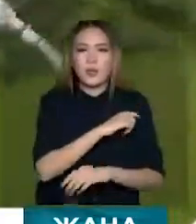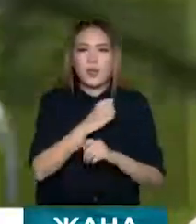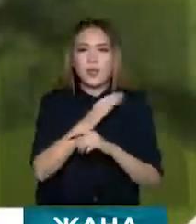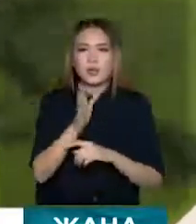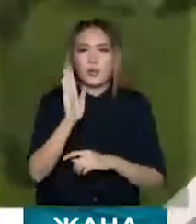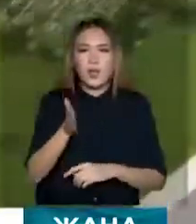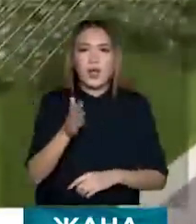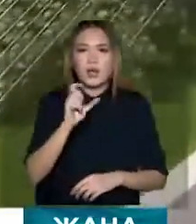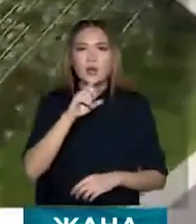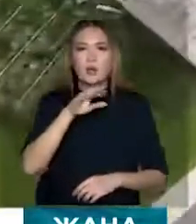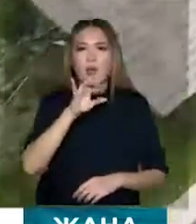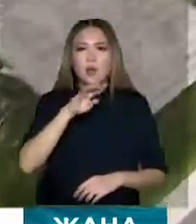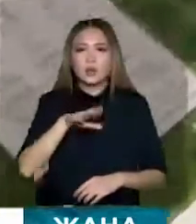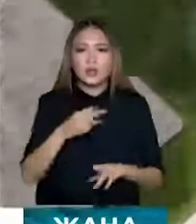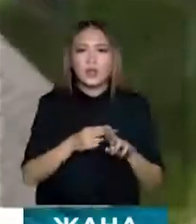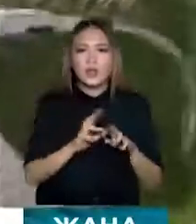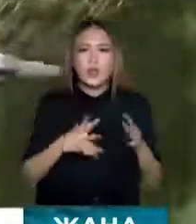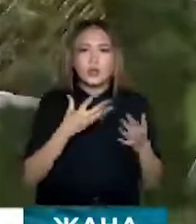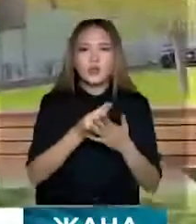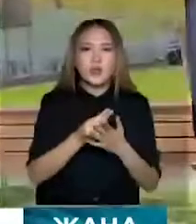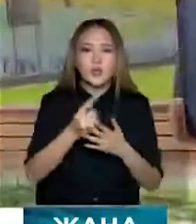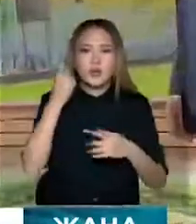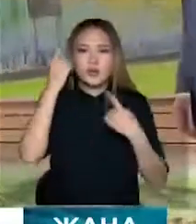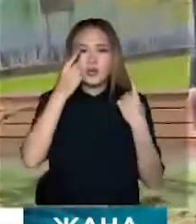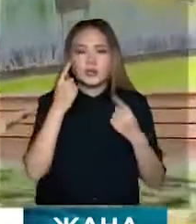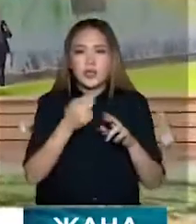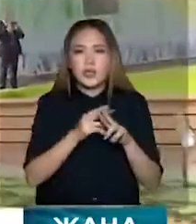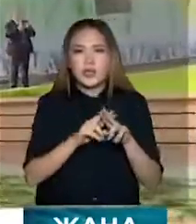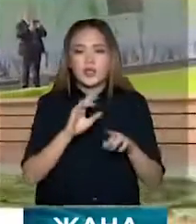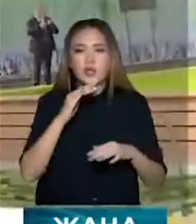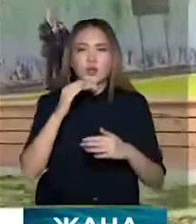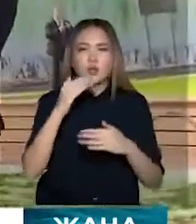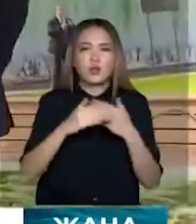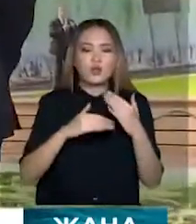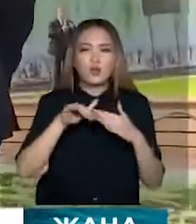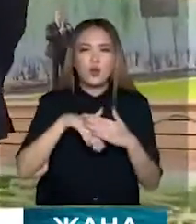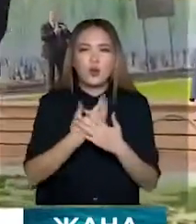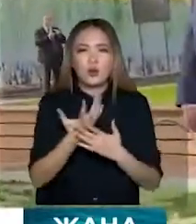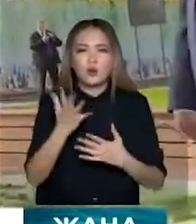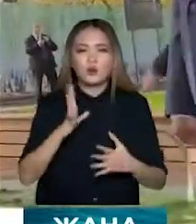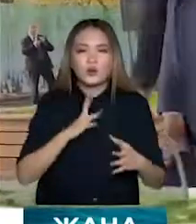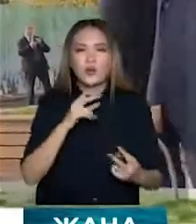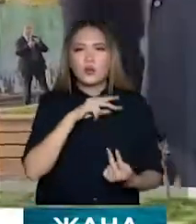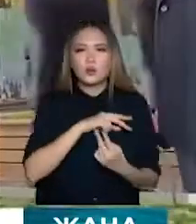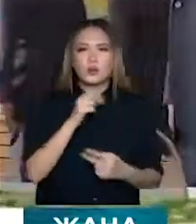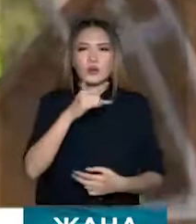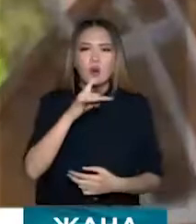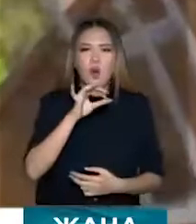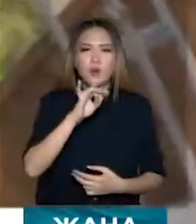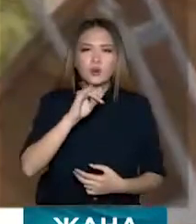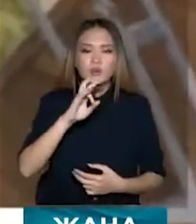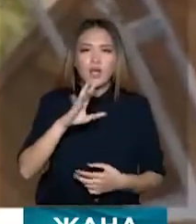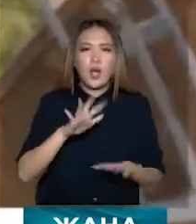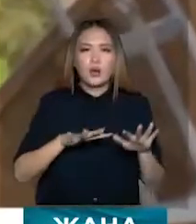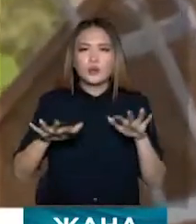бағытта дамиды. Ал экспортқа бейімделген сауда логистика және инновациялық индустриялық өнеркәсіп нысандары Growing District